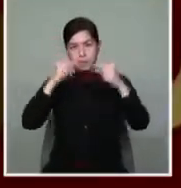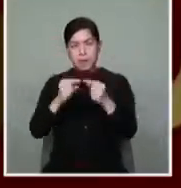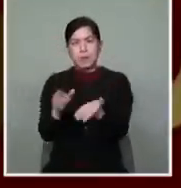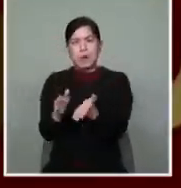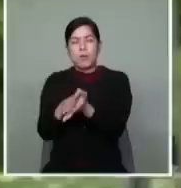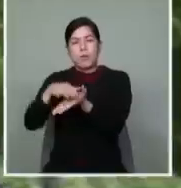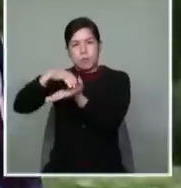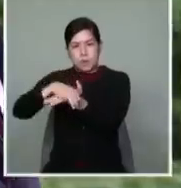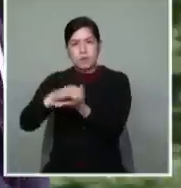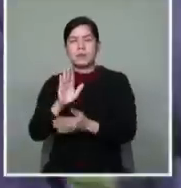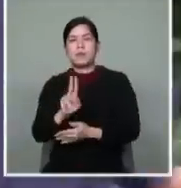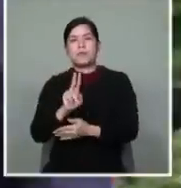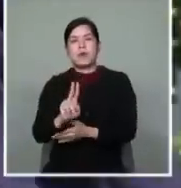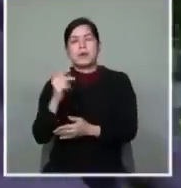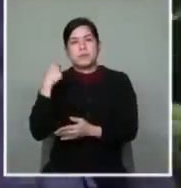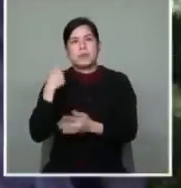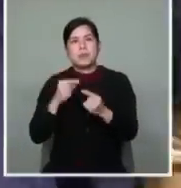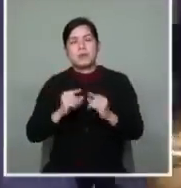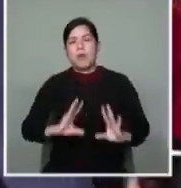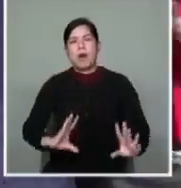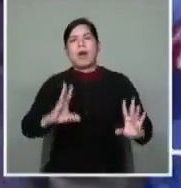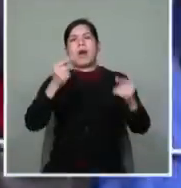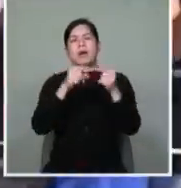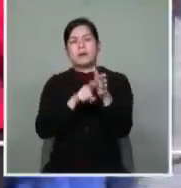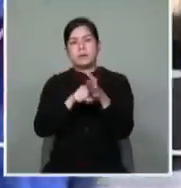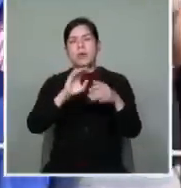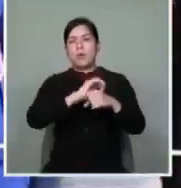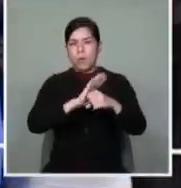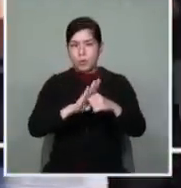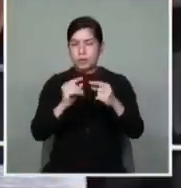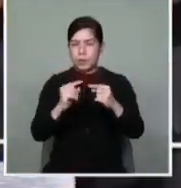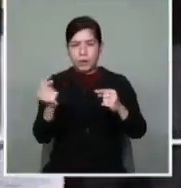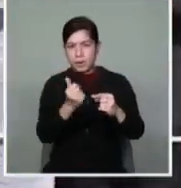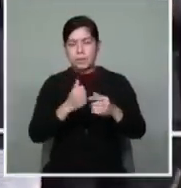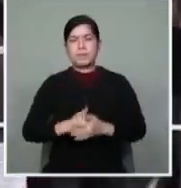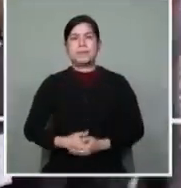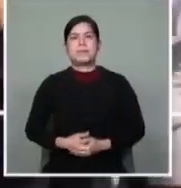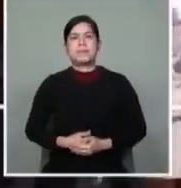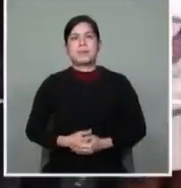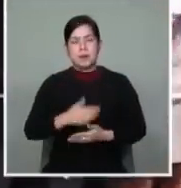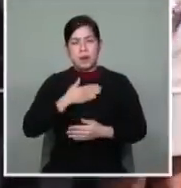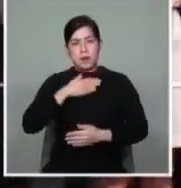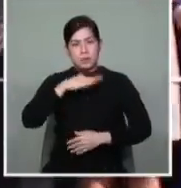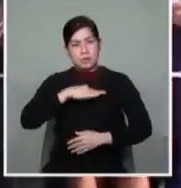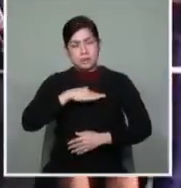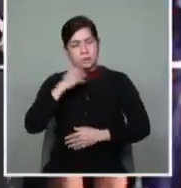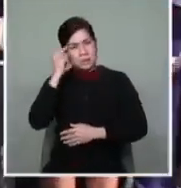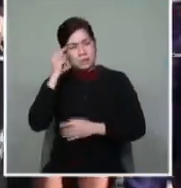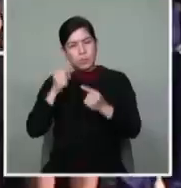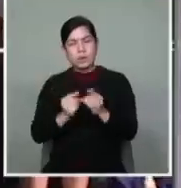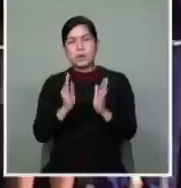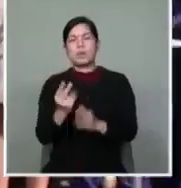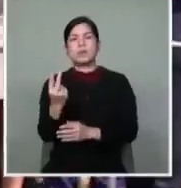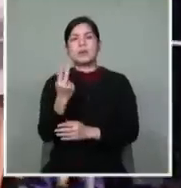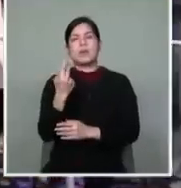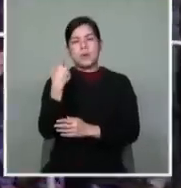เลขหนึ่งจะหายจากอาการป่วยติดเชื้อโควิด-19 อย่างเร็วที่สุดเท่าที่จะเป็นไปได้และเขาหวังว่าทั้งสองคนจะเอาชนะไ